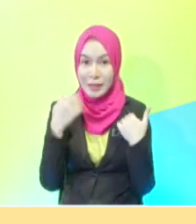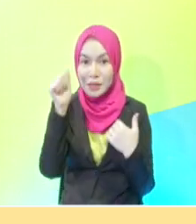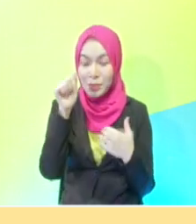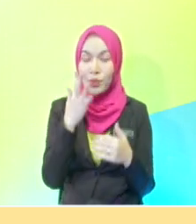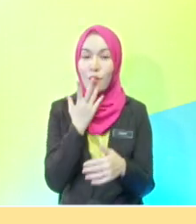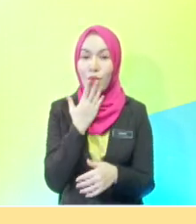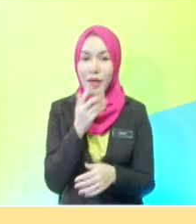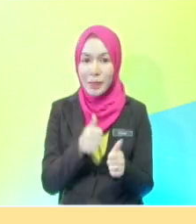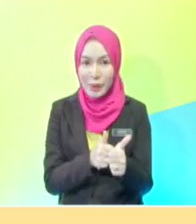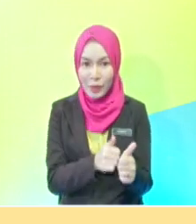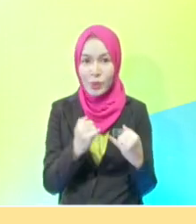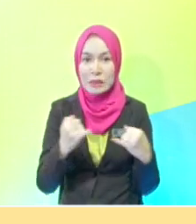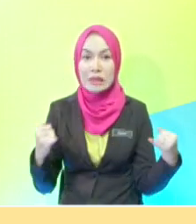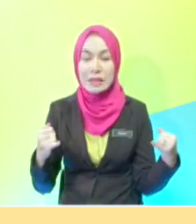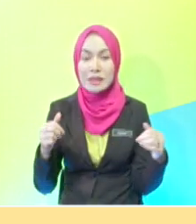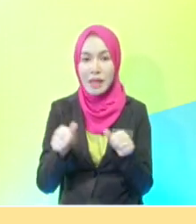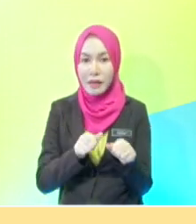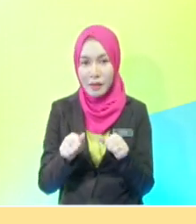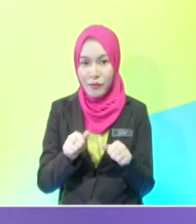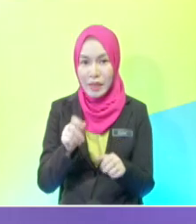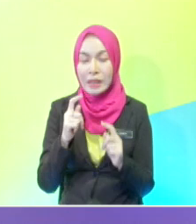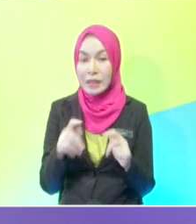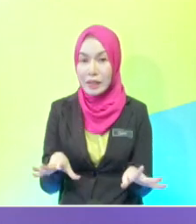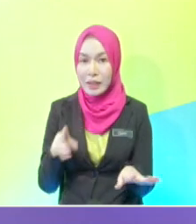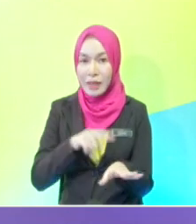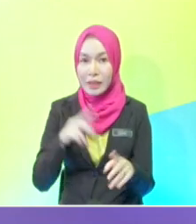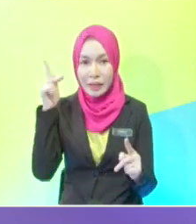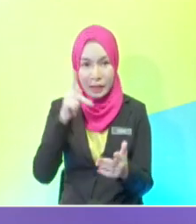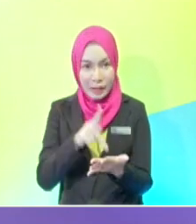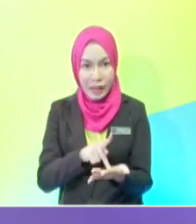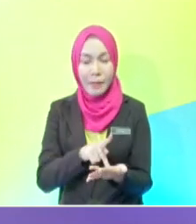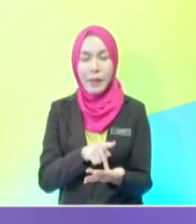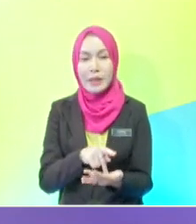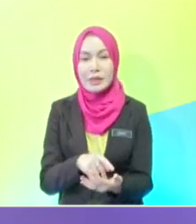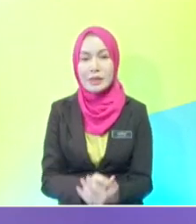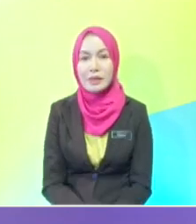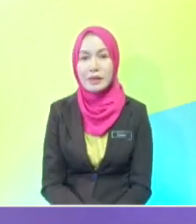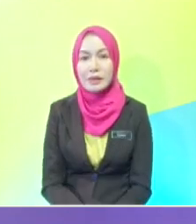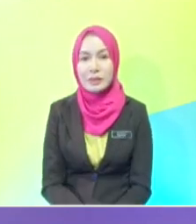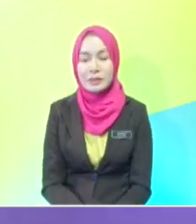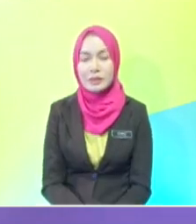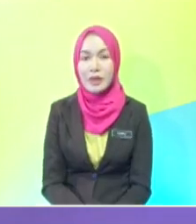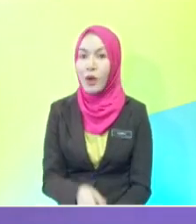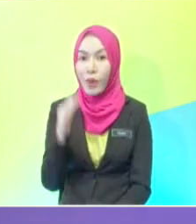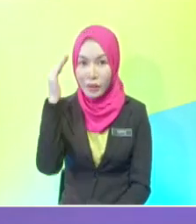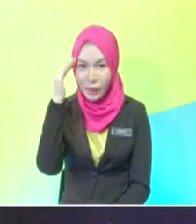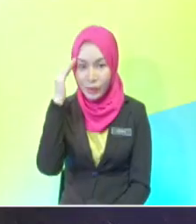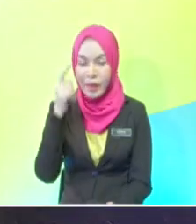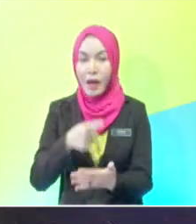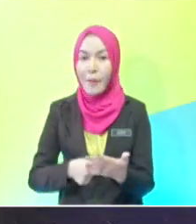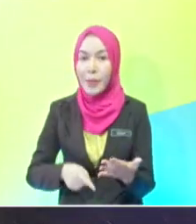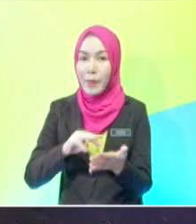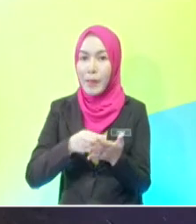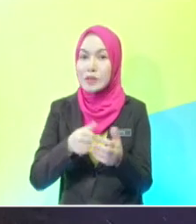mengikut jenis activity telah dikenal pasti maksud setiap warna